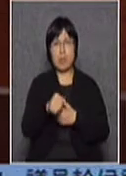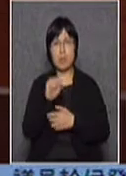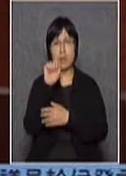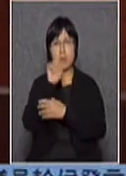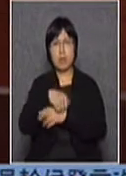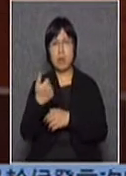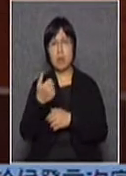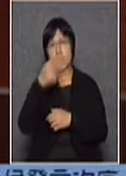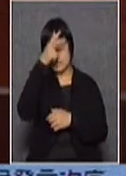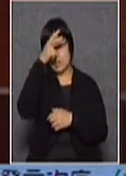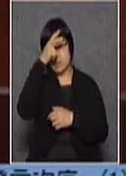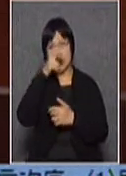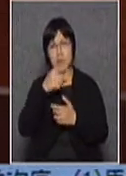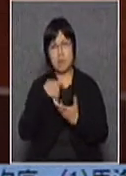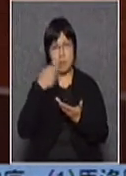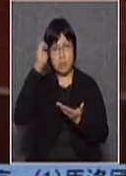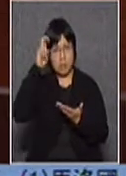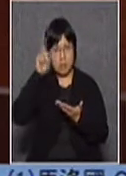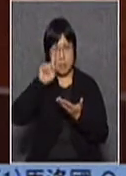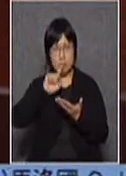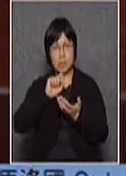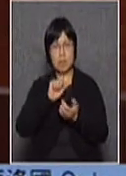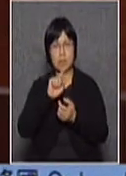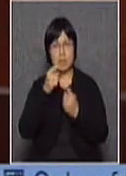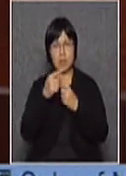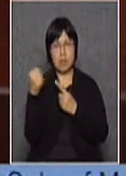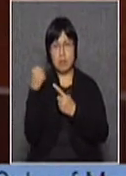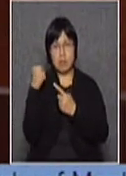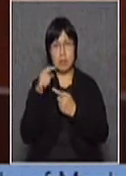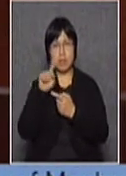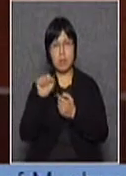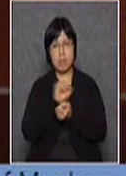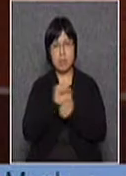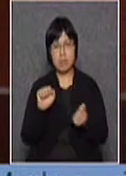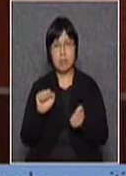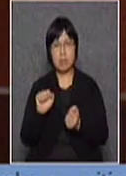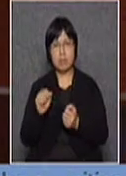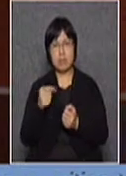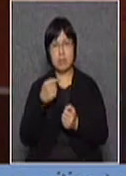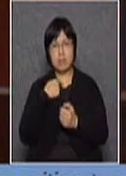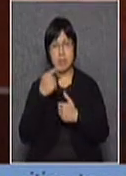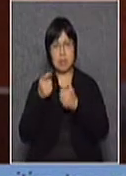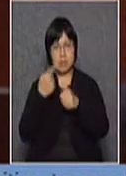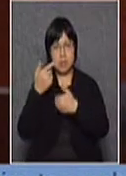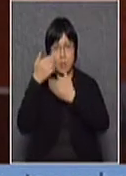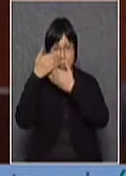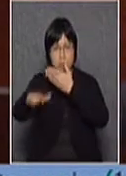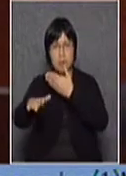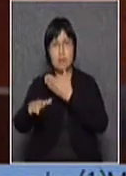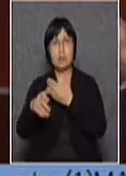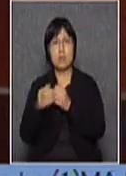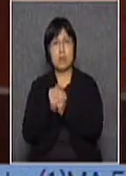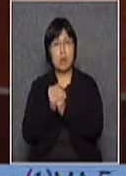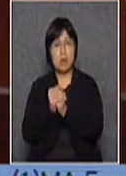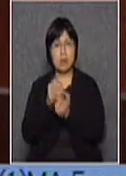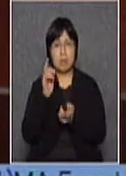政府的確是要考慮如何去解決這個人力資源的問題。但是是否先是想求諸外呢？還